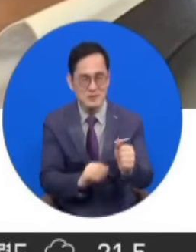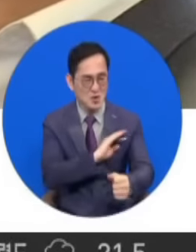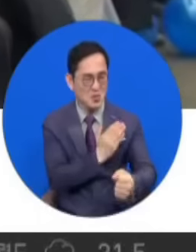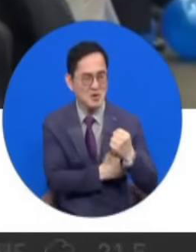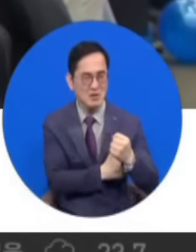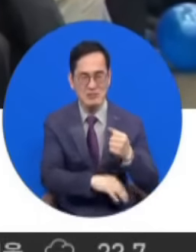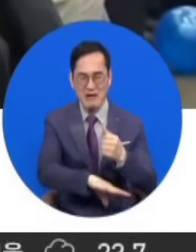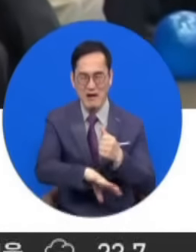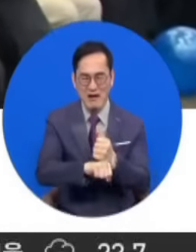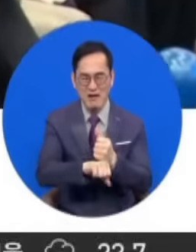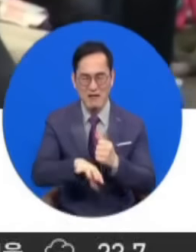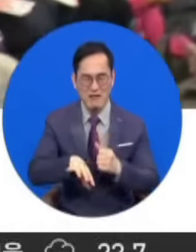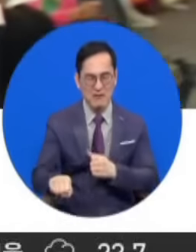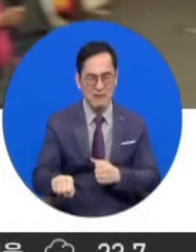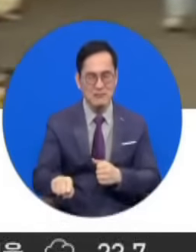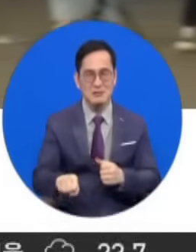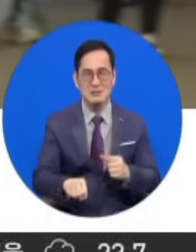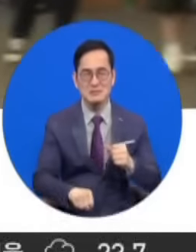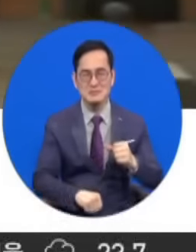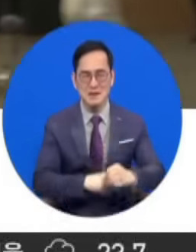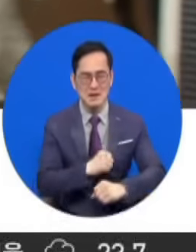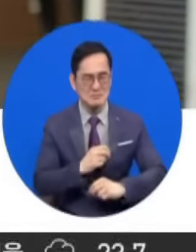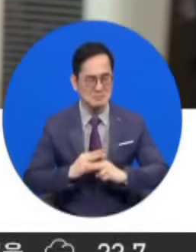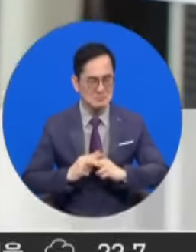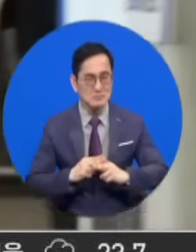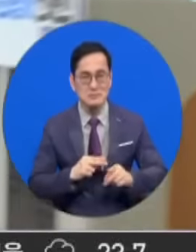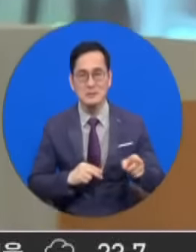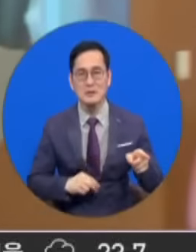때문에 거기에다가 인사라든가 뭐 이런 것들을